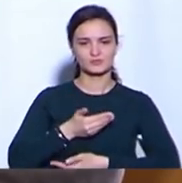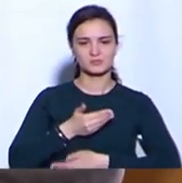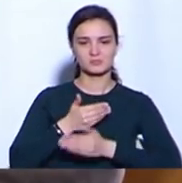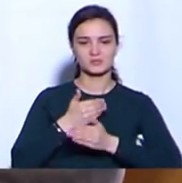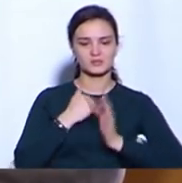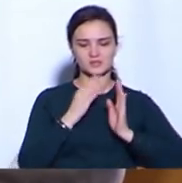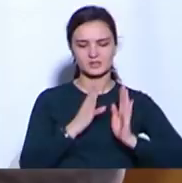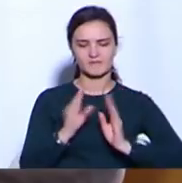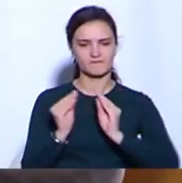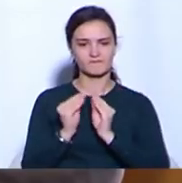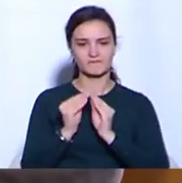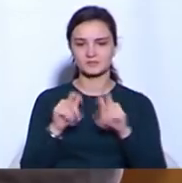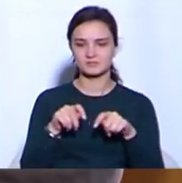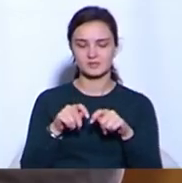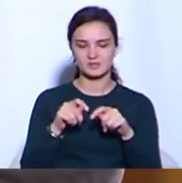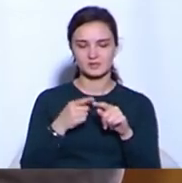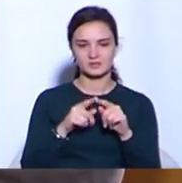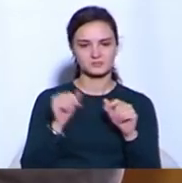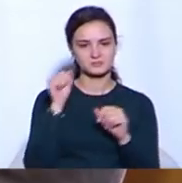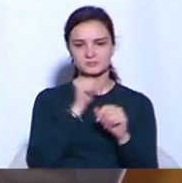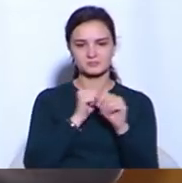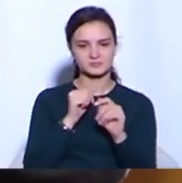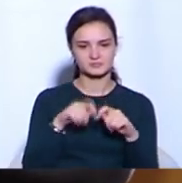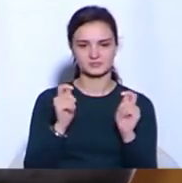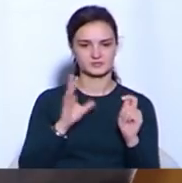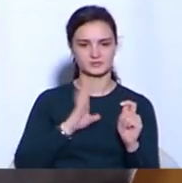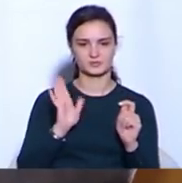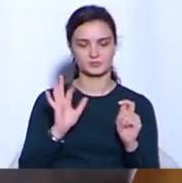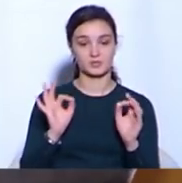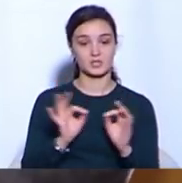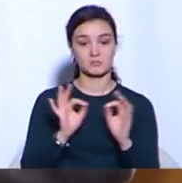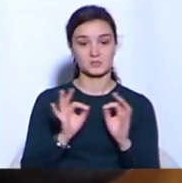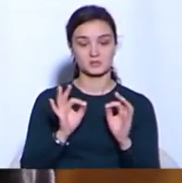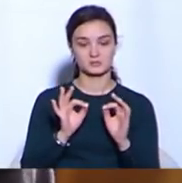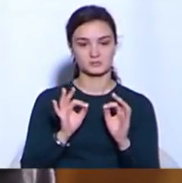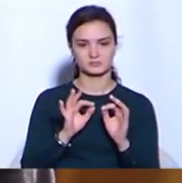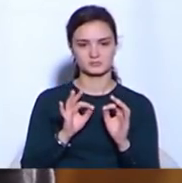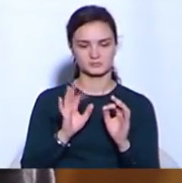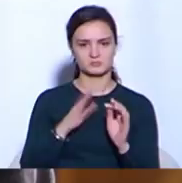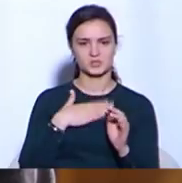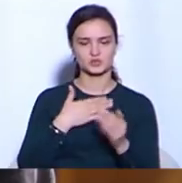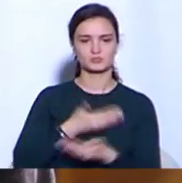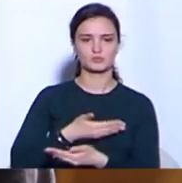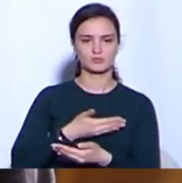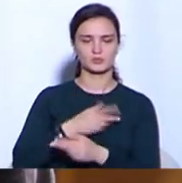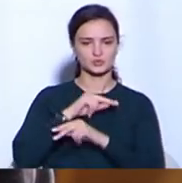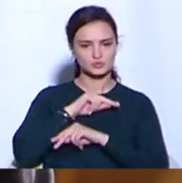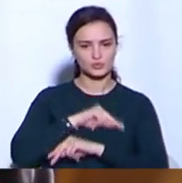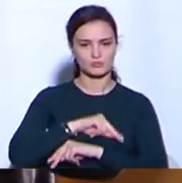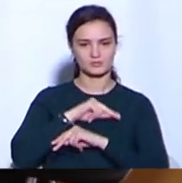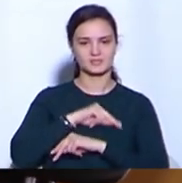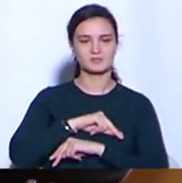არ დამირღვევია. არ დამირღვევი. ისე არც არაფერი არ დამეკლია. ძირითადად მაინც ჩემ ცხოვრება მიდის